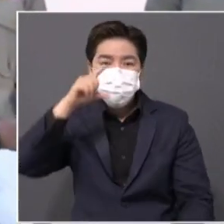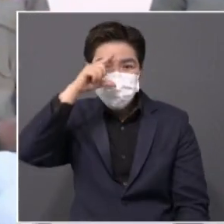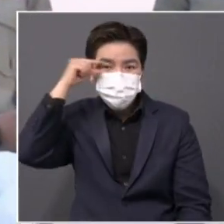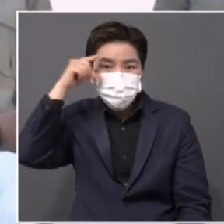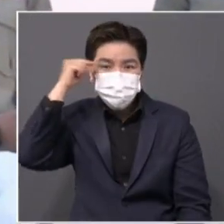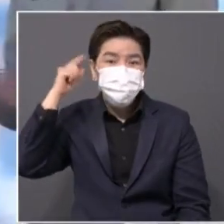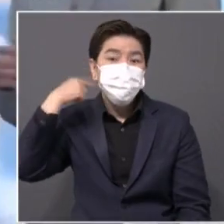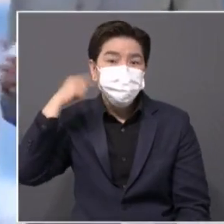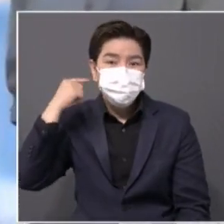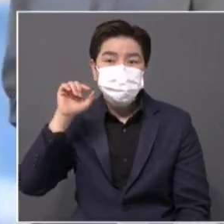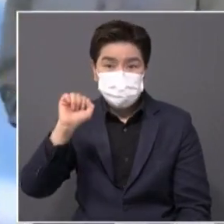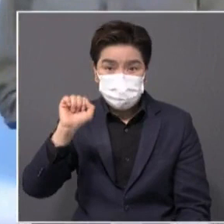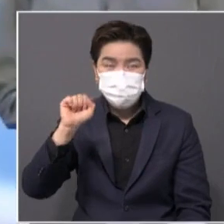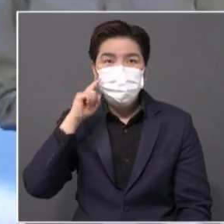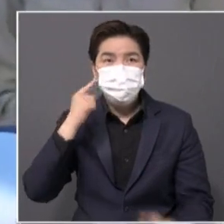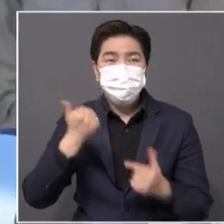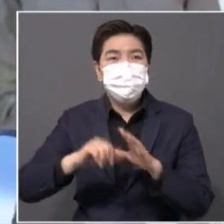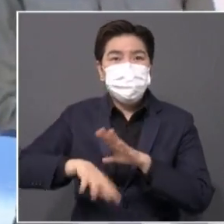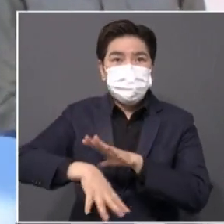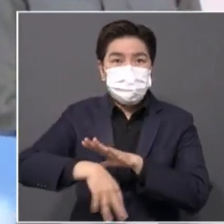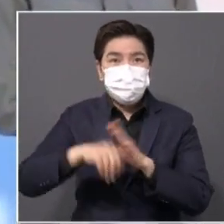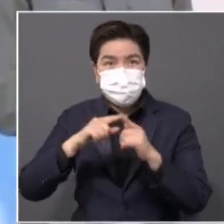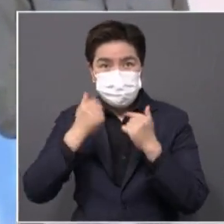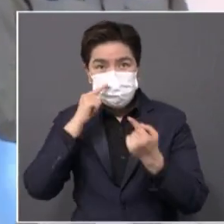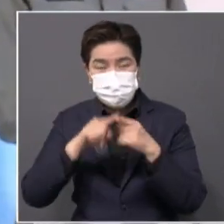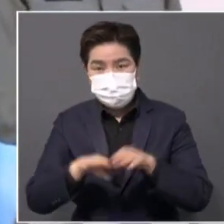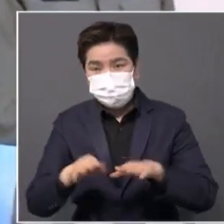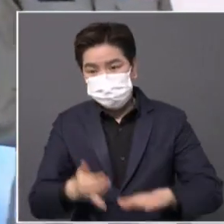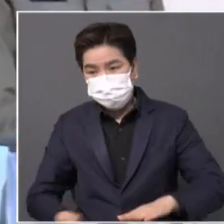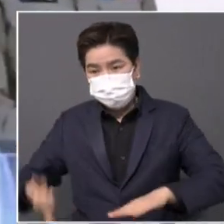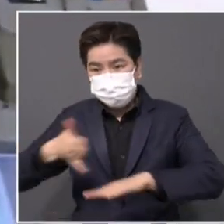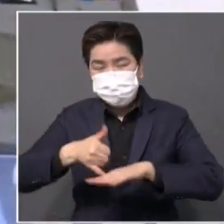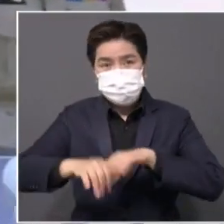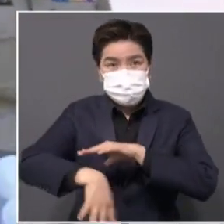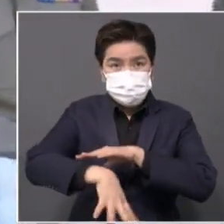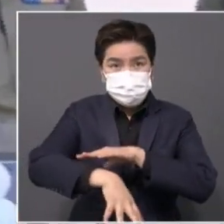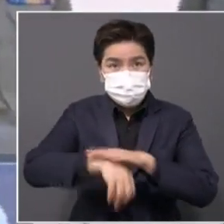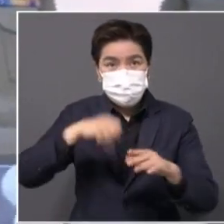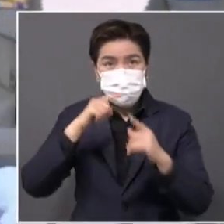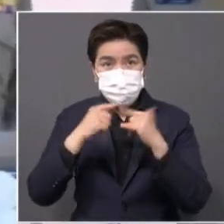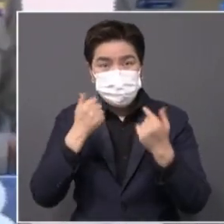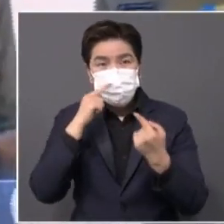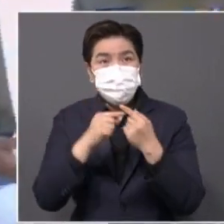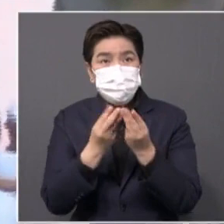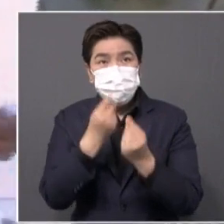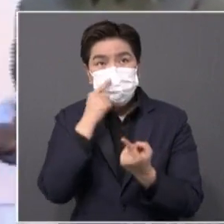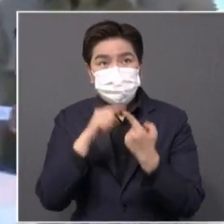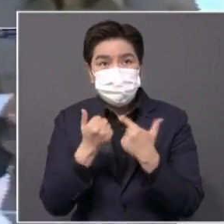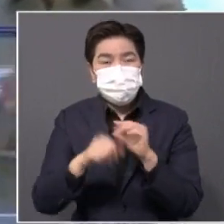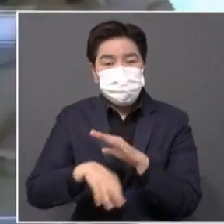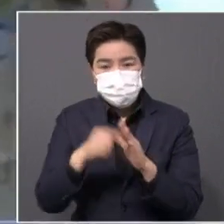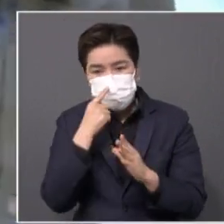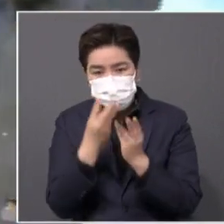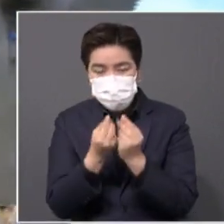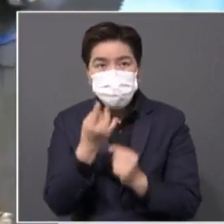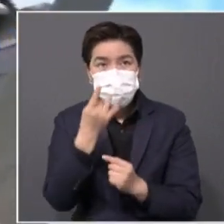คุณหญิงสุดารัตน์เกยุราพันธุ์ก็ขึ้นไปบนเวทีจับเบอร์นะฮะนี่คือบรรยากาศช่วงของ